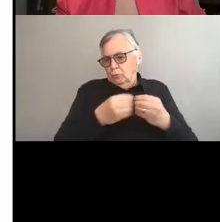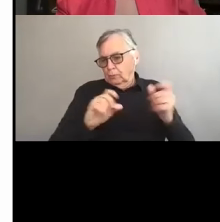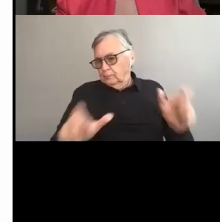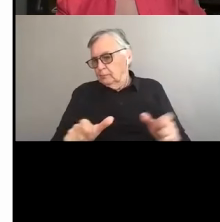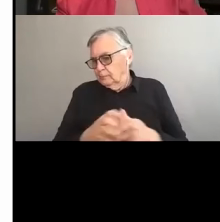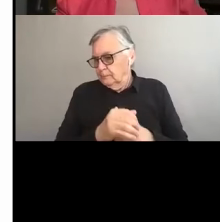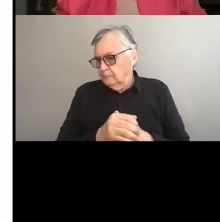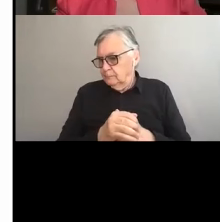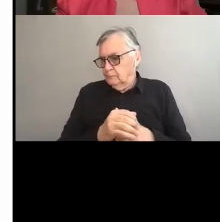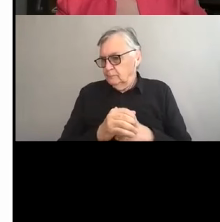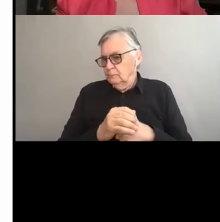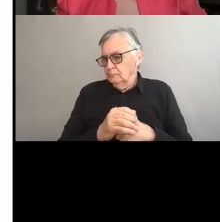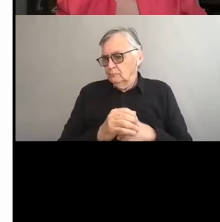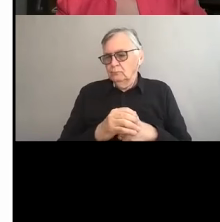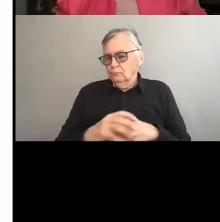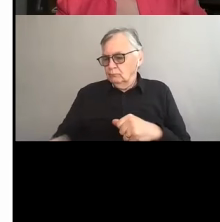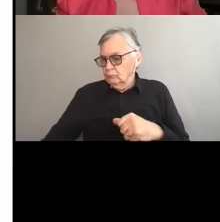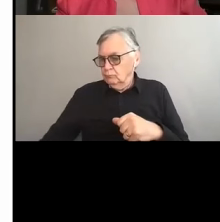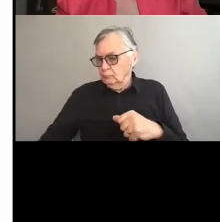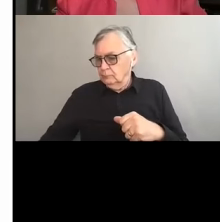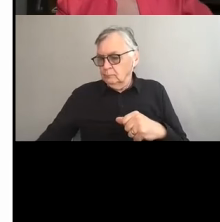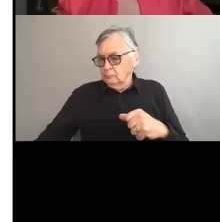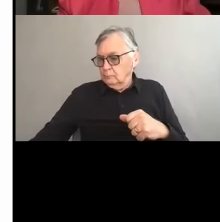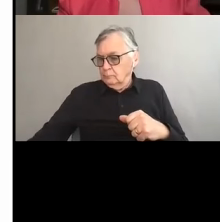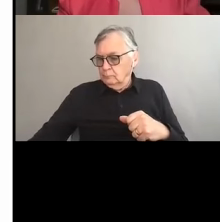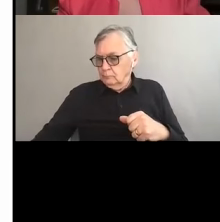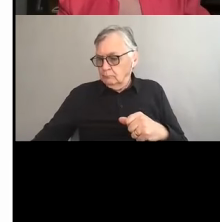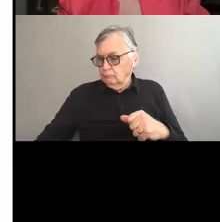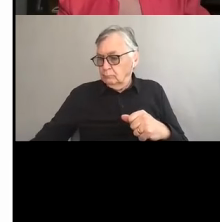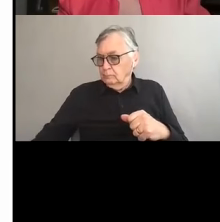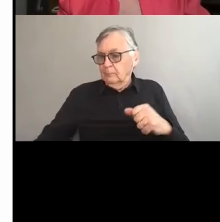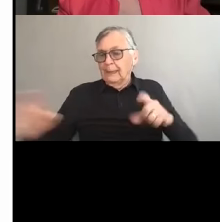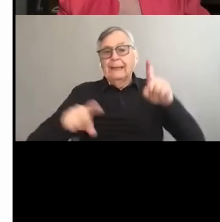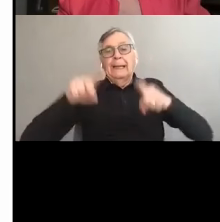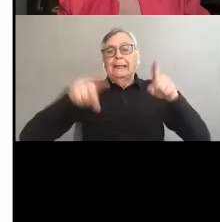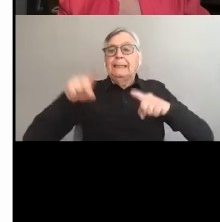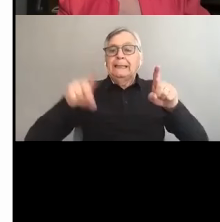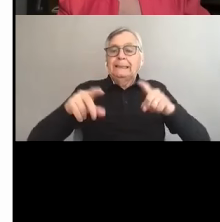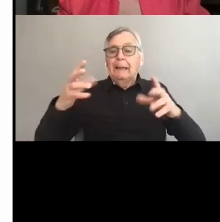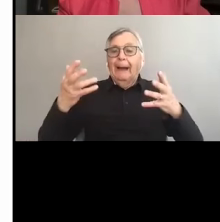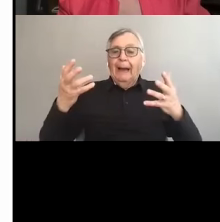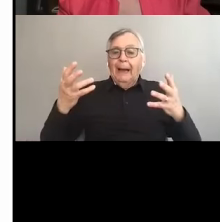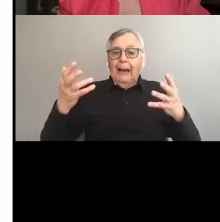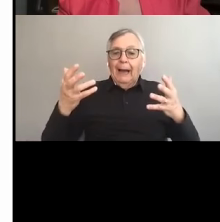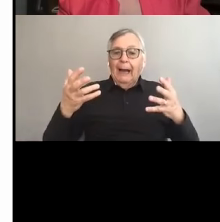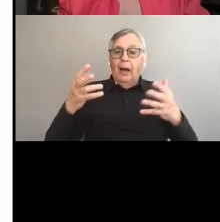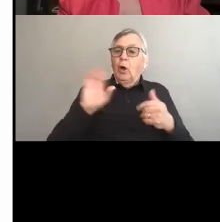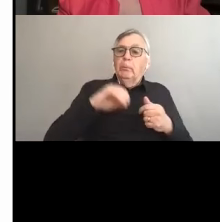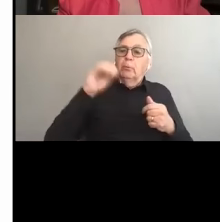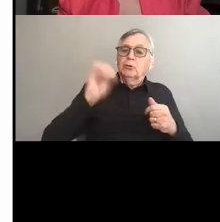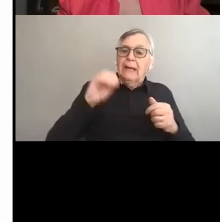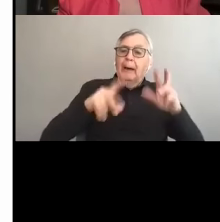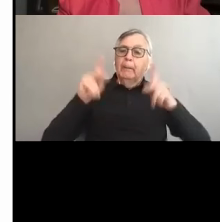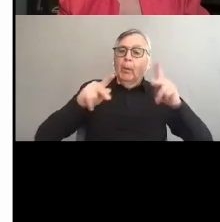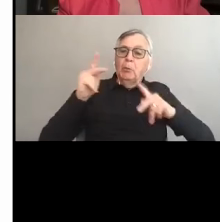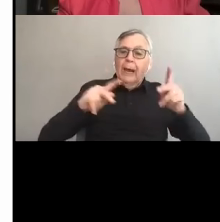juste dépendant de la transmissibilité du virus, c'est dépendant, le seuil est dépendant du pourcentage de la population